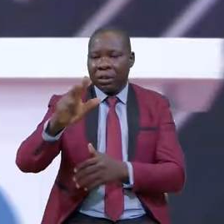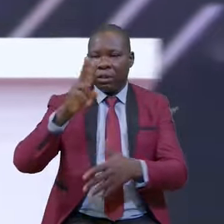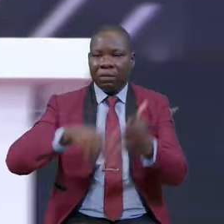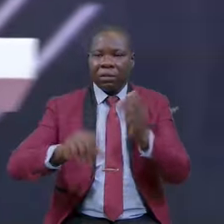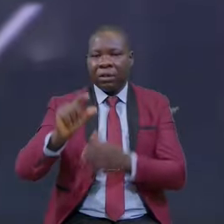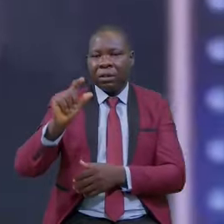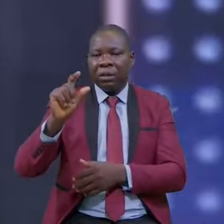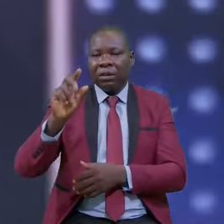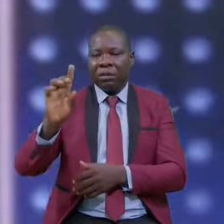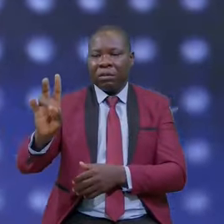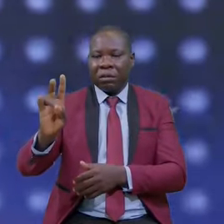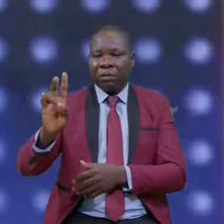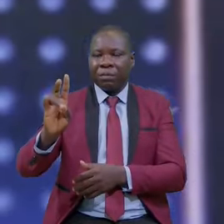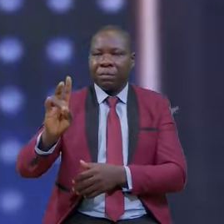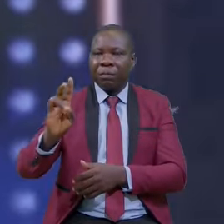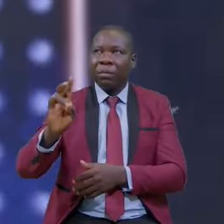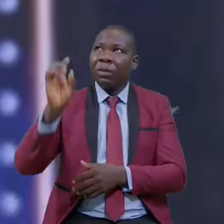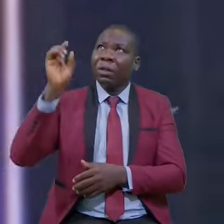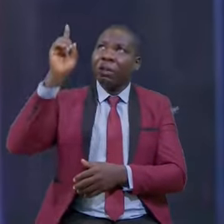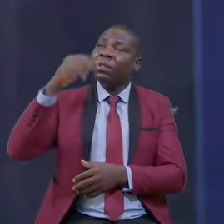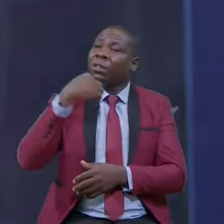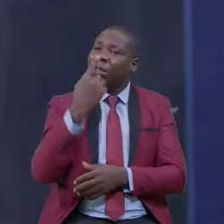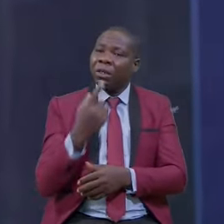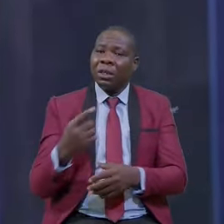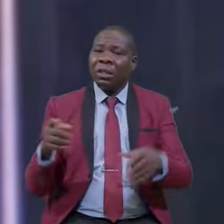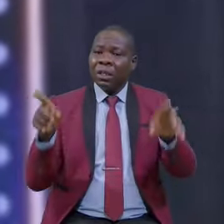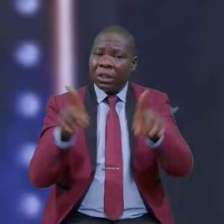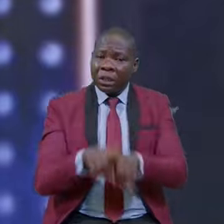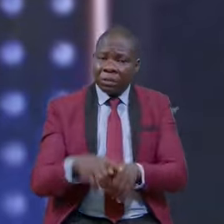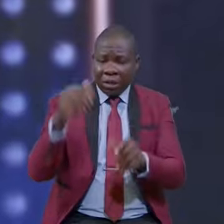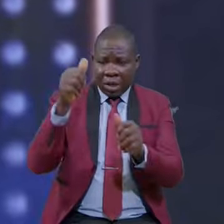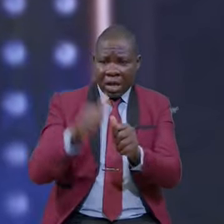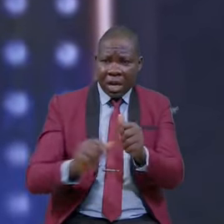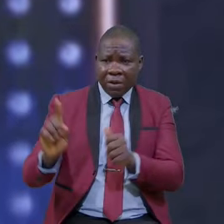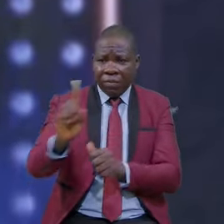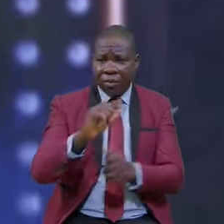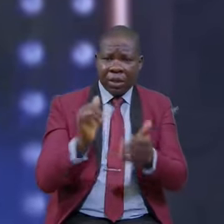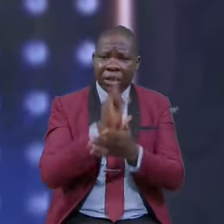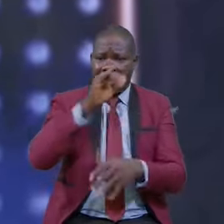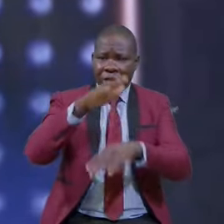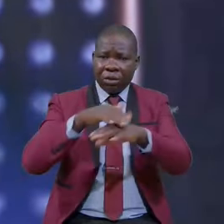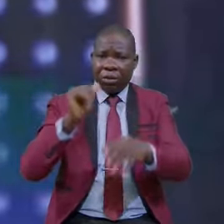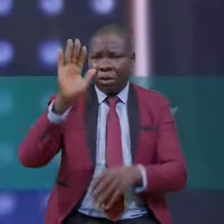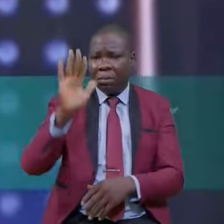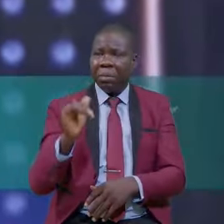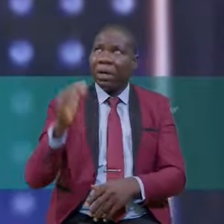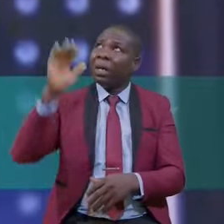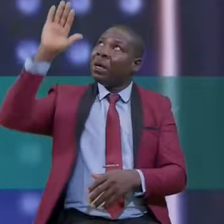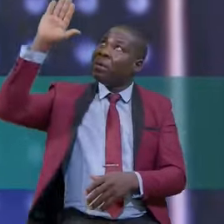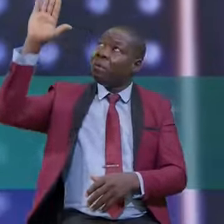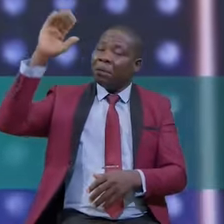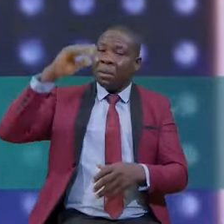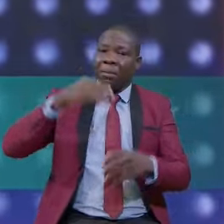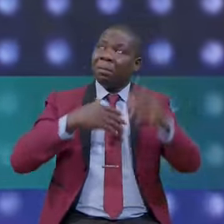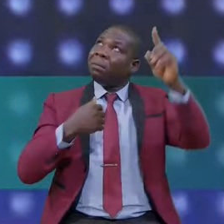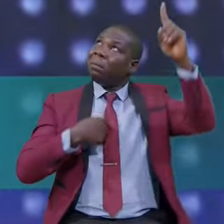verset 7. Tous ceux qui s'appellent de mon nom, tous ceux qui